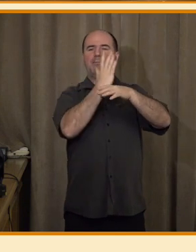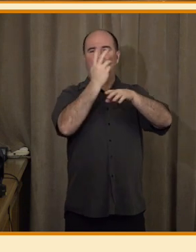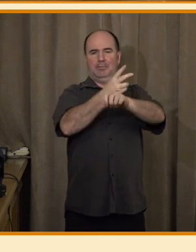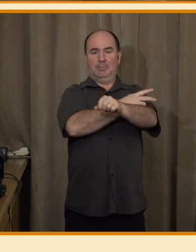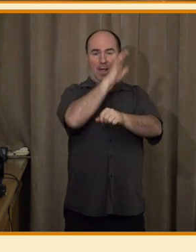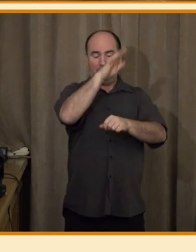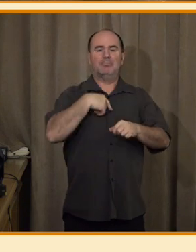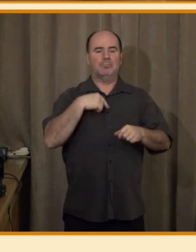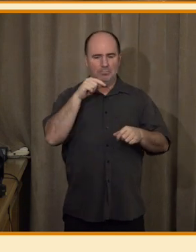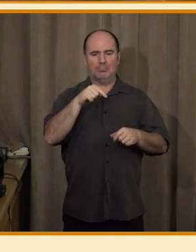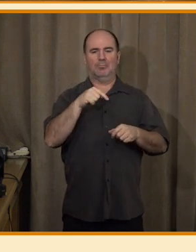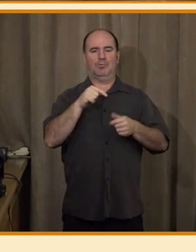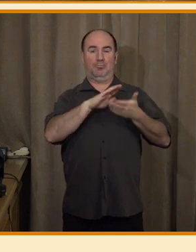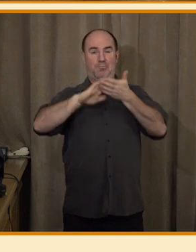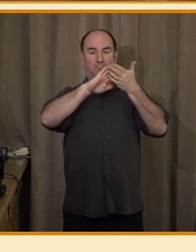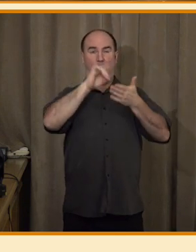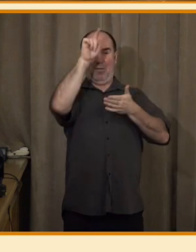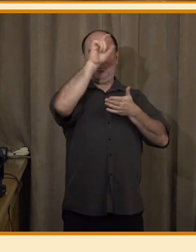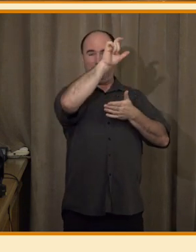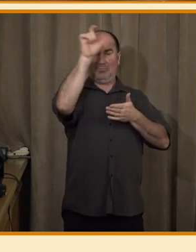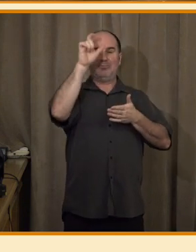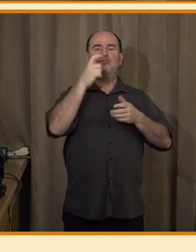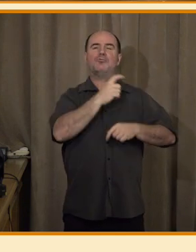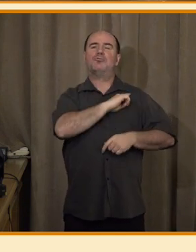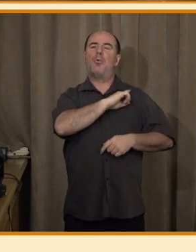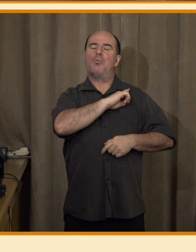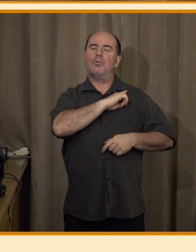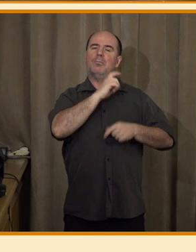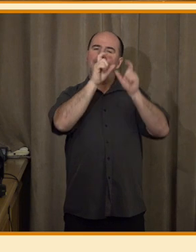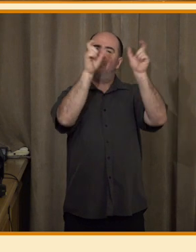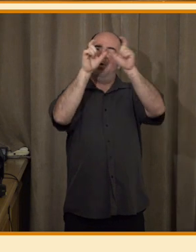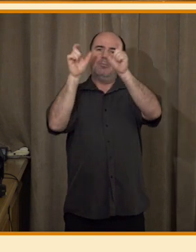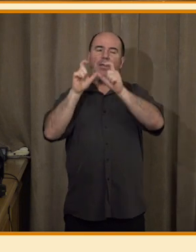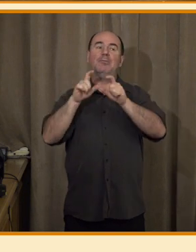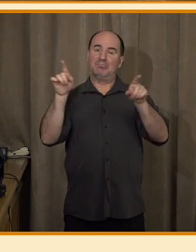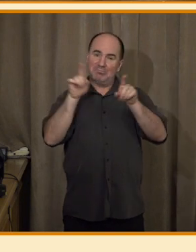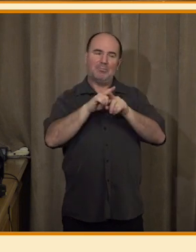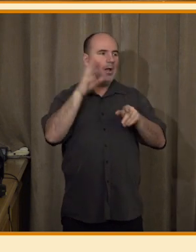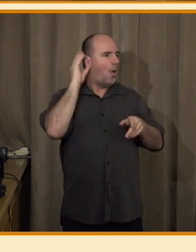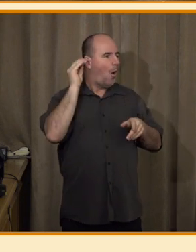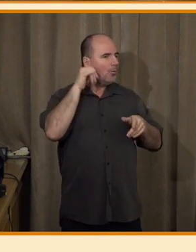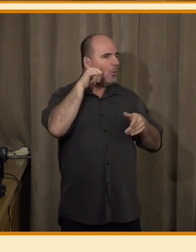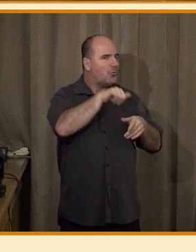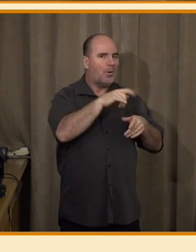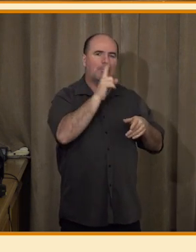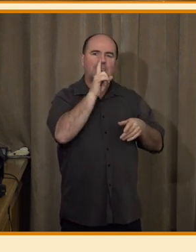společnosti se podílejí na odposlouchávání této komunikace.